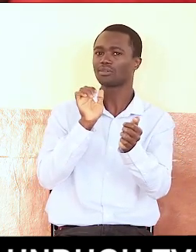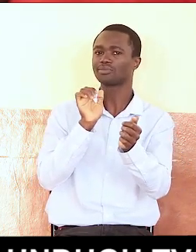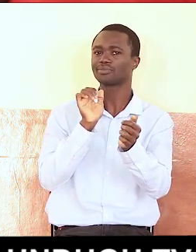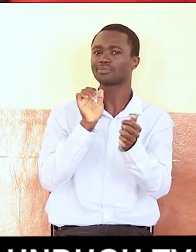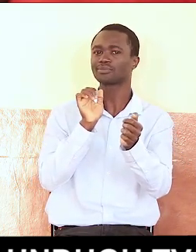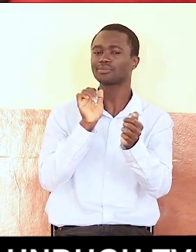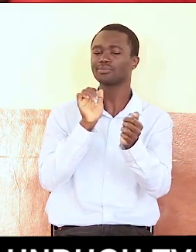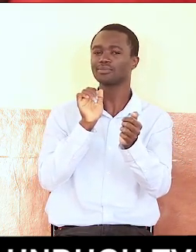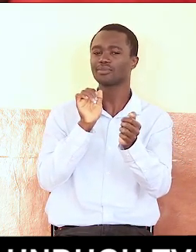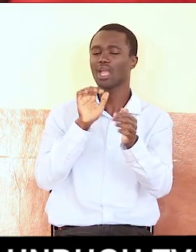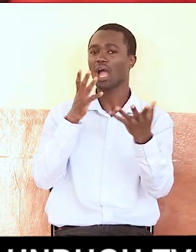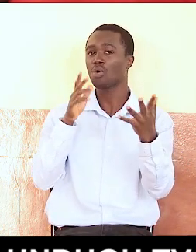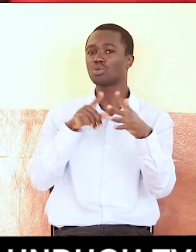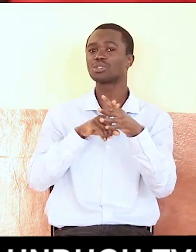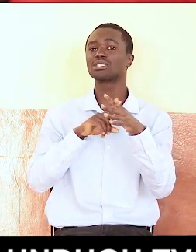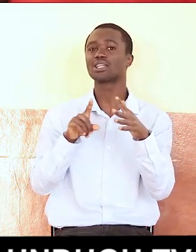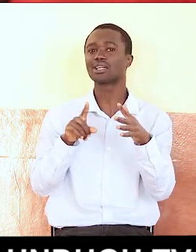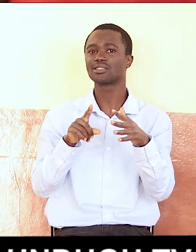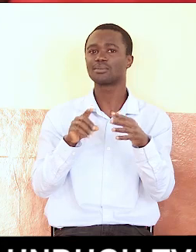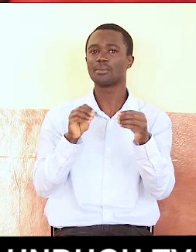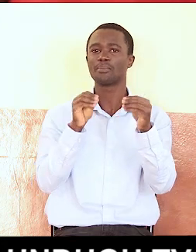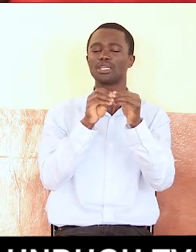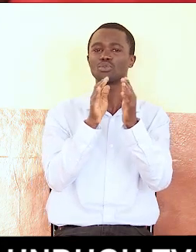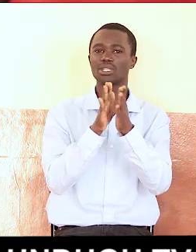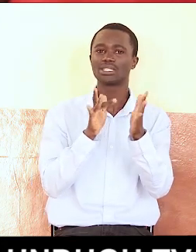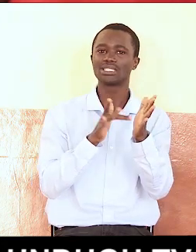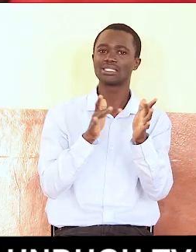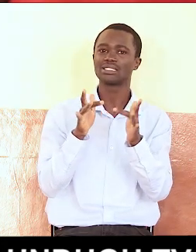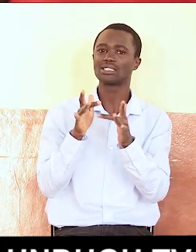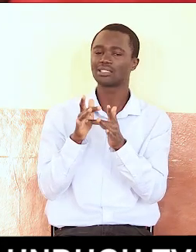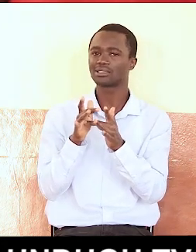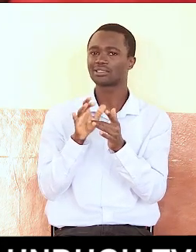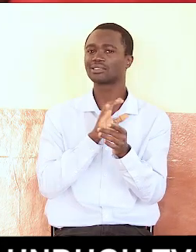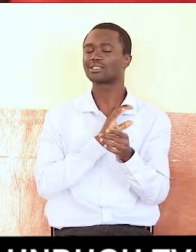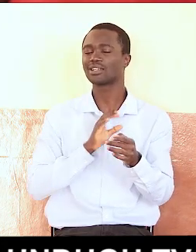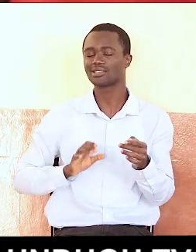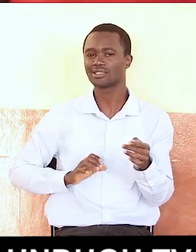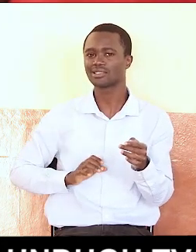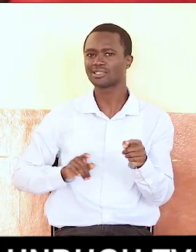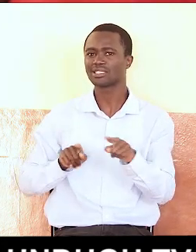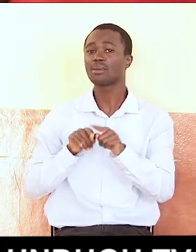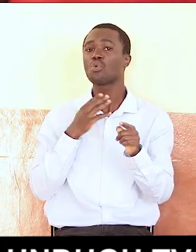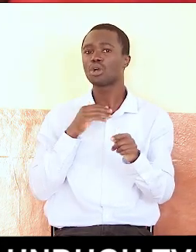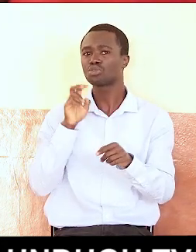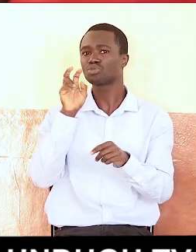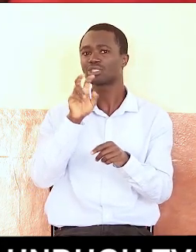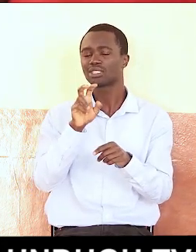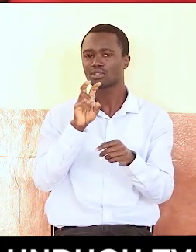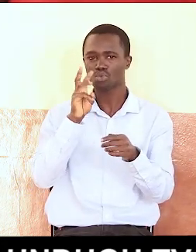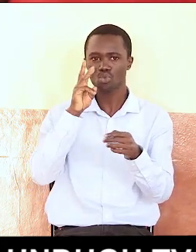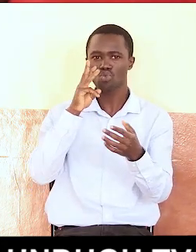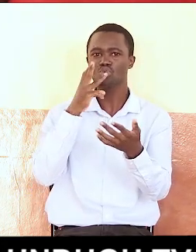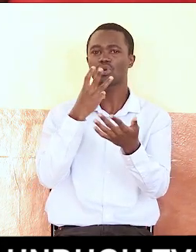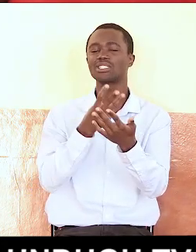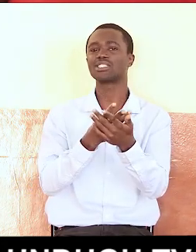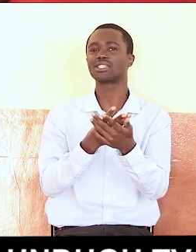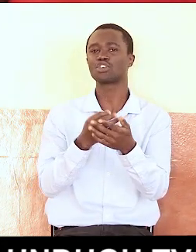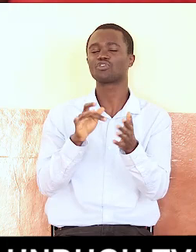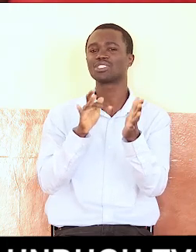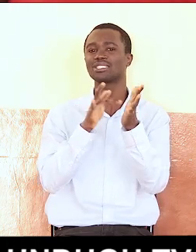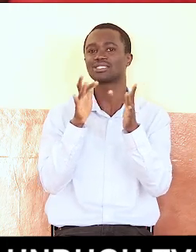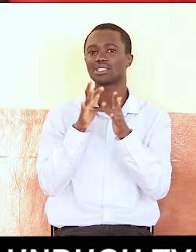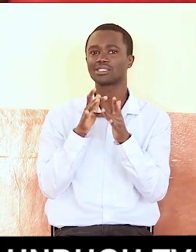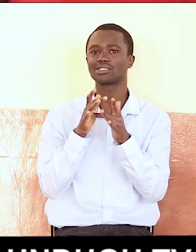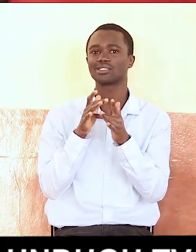vile alivyoanza kukutana na Yesu, na tunataka kuona mashahidi wa